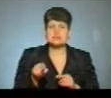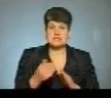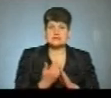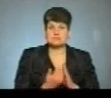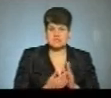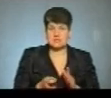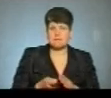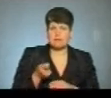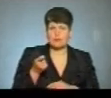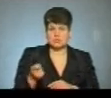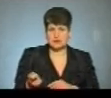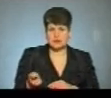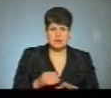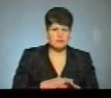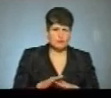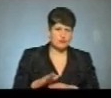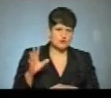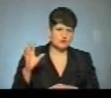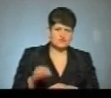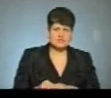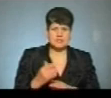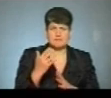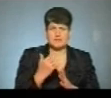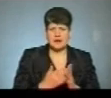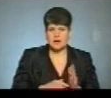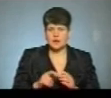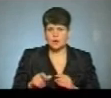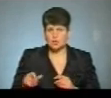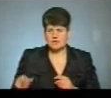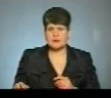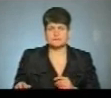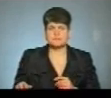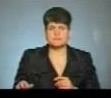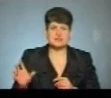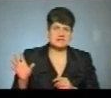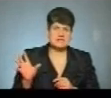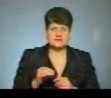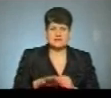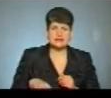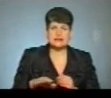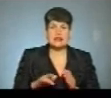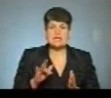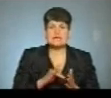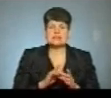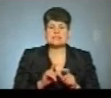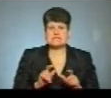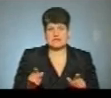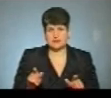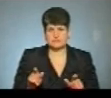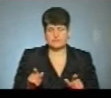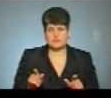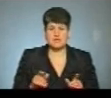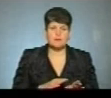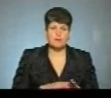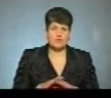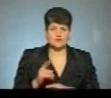ми подали повністю всі перелік цих людей зі всіх територіальних центрів. І